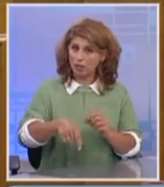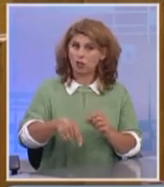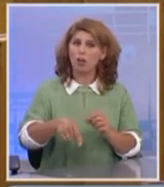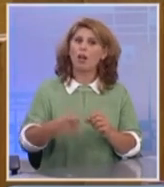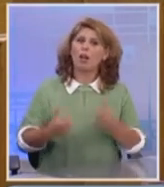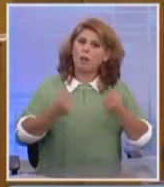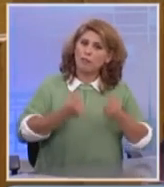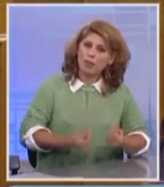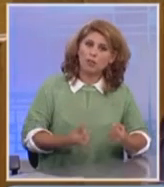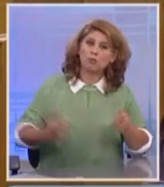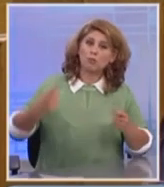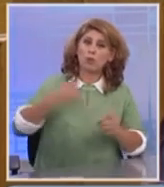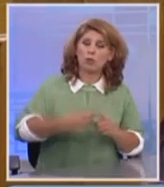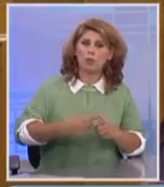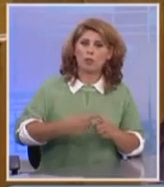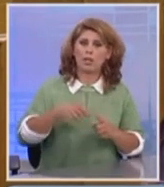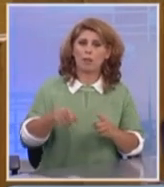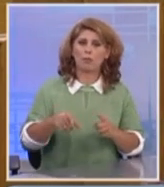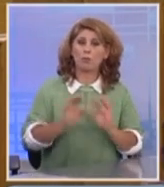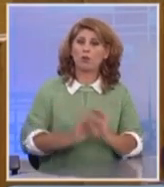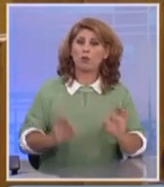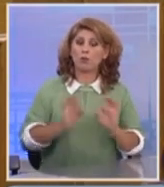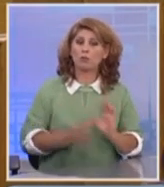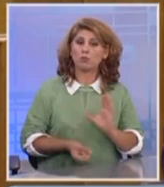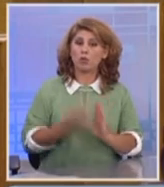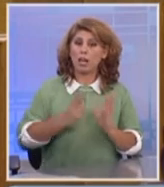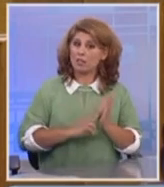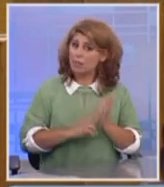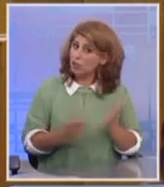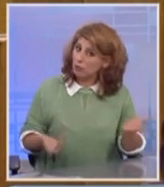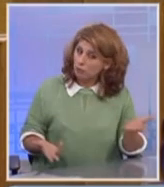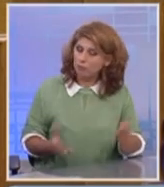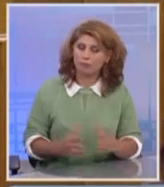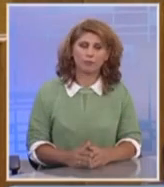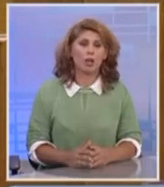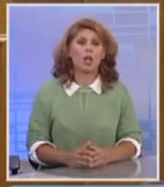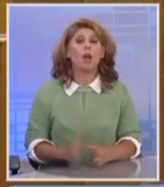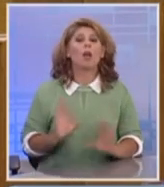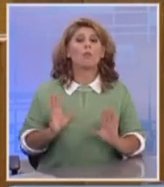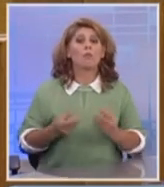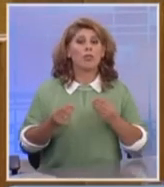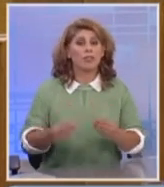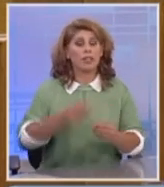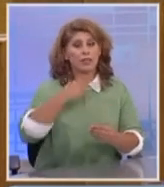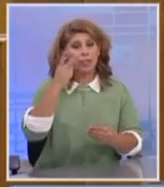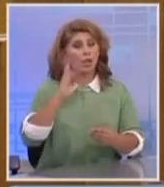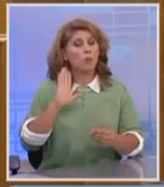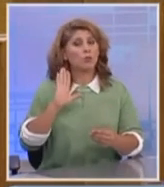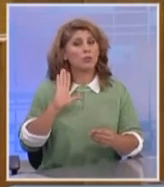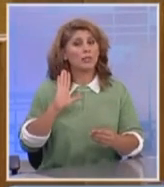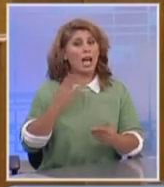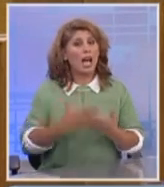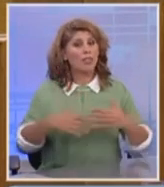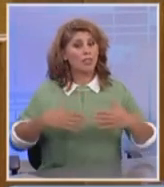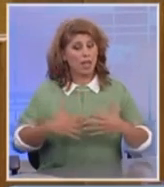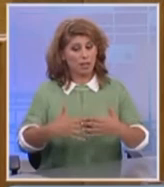αλλά επιβαρύνονται παραπάνω από τις προβλέψεις του νέου ασφαλιστικού, που δεν δίνουν δικαίωμα ούτε σε άδεια